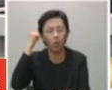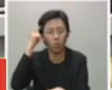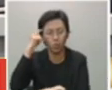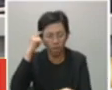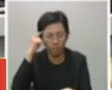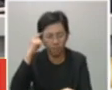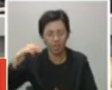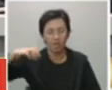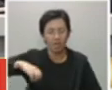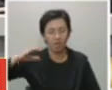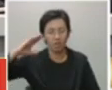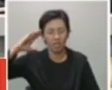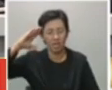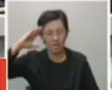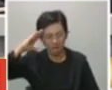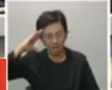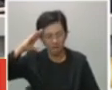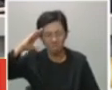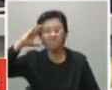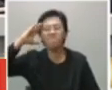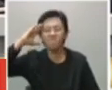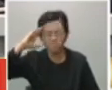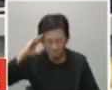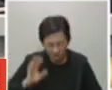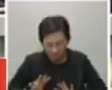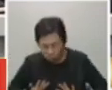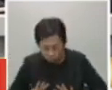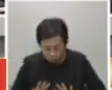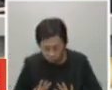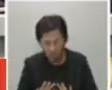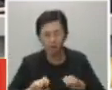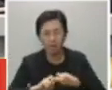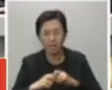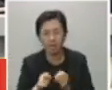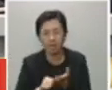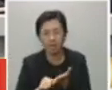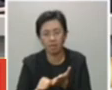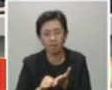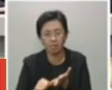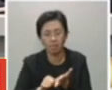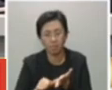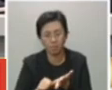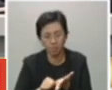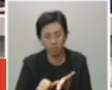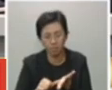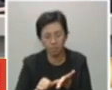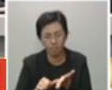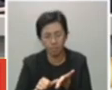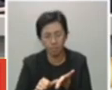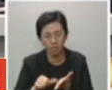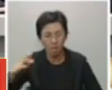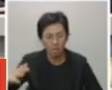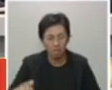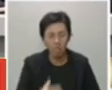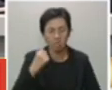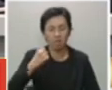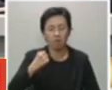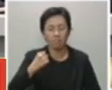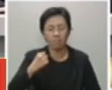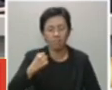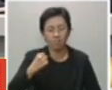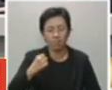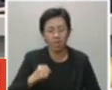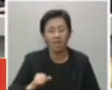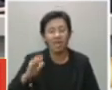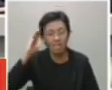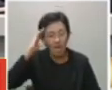องทัพจำเป็นต้องเข้ามาแก้ไขปัญหาจากนั้นท่านยึดอำนาจแล้วท่านก็ใช้กำลัง